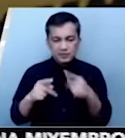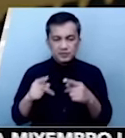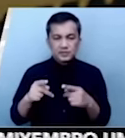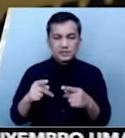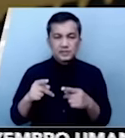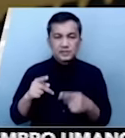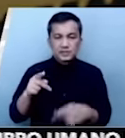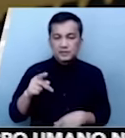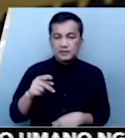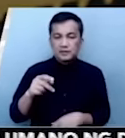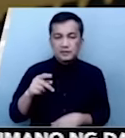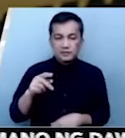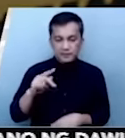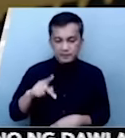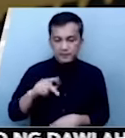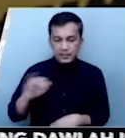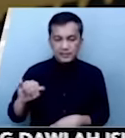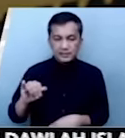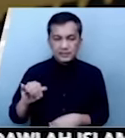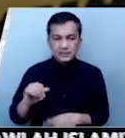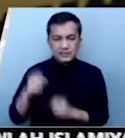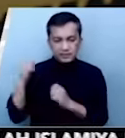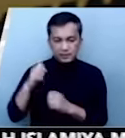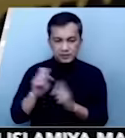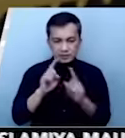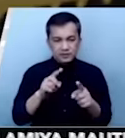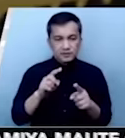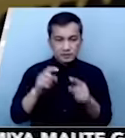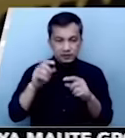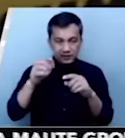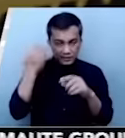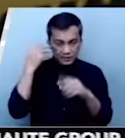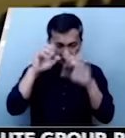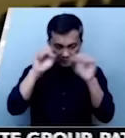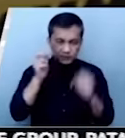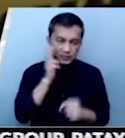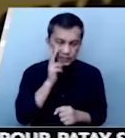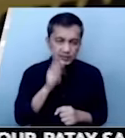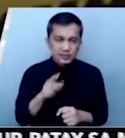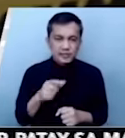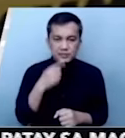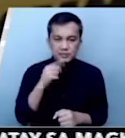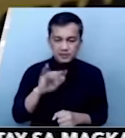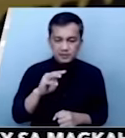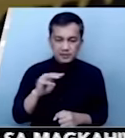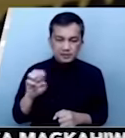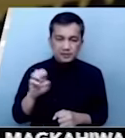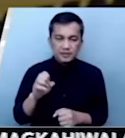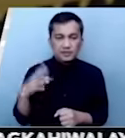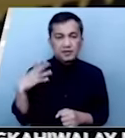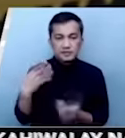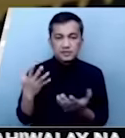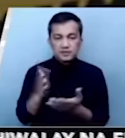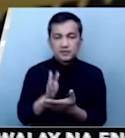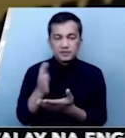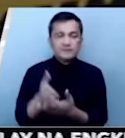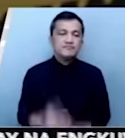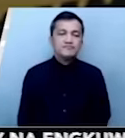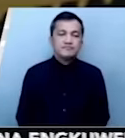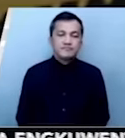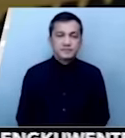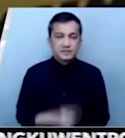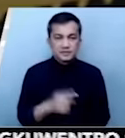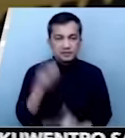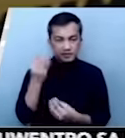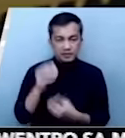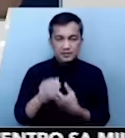namang dadalo si dating Pangulong Duterte. Sabi ni Senador Marcos, abangan na lang daw bukas kung saan siya pupunta. At yan muna ang latest. Balik muna sa iyo, Pia.